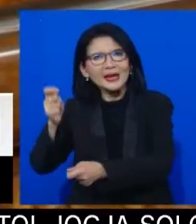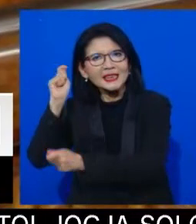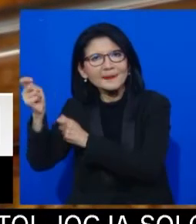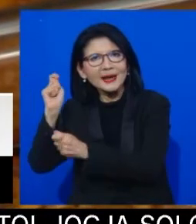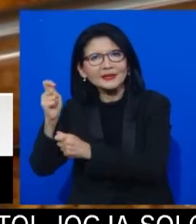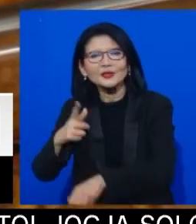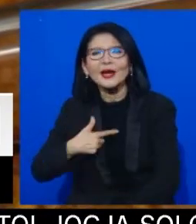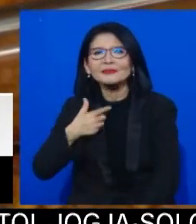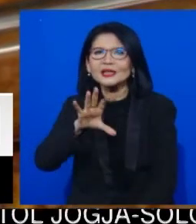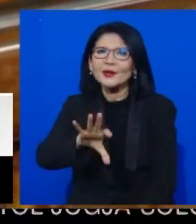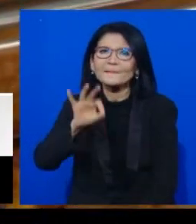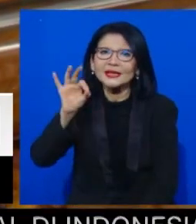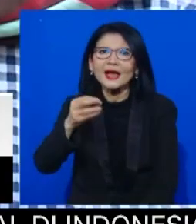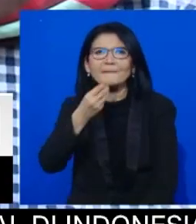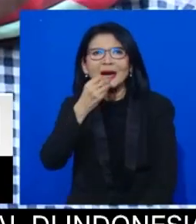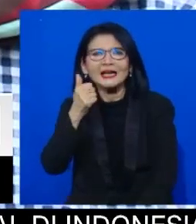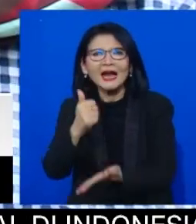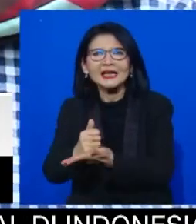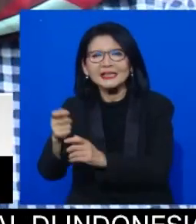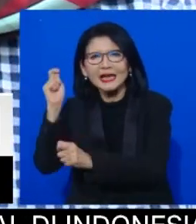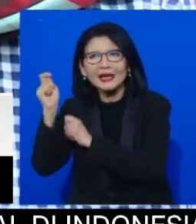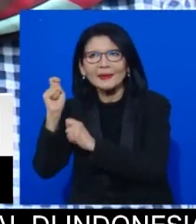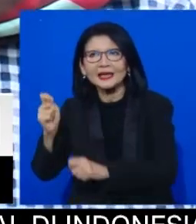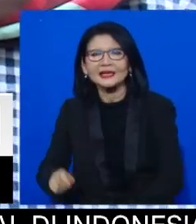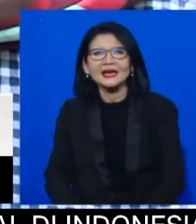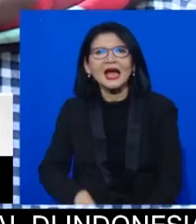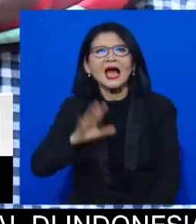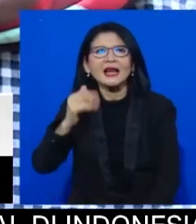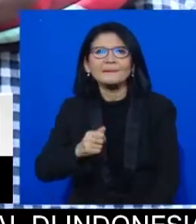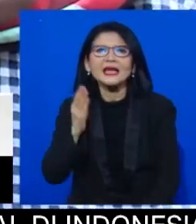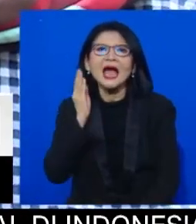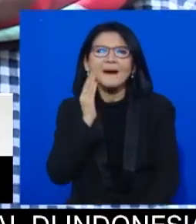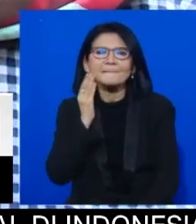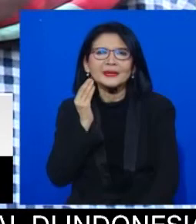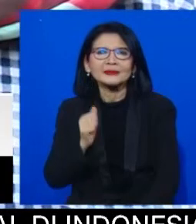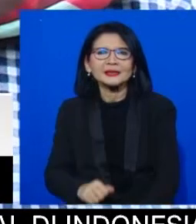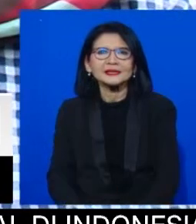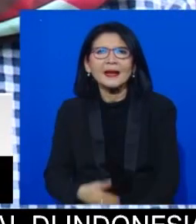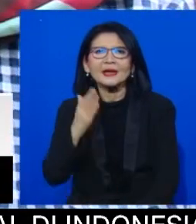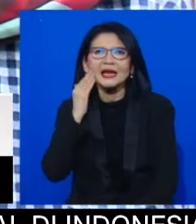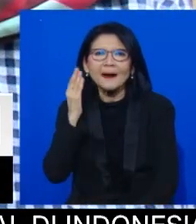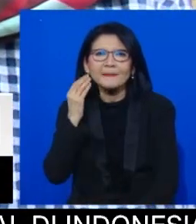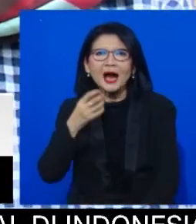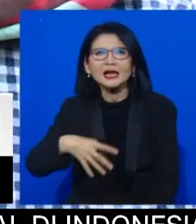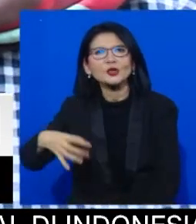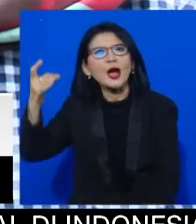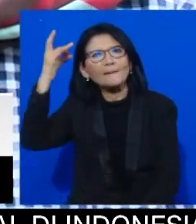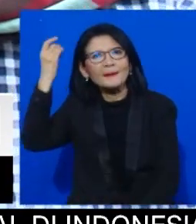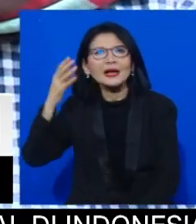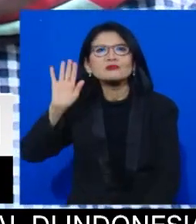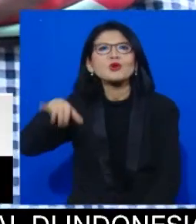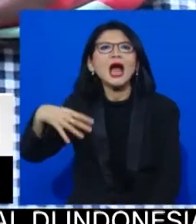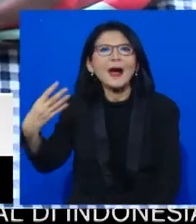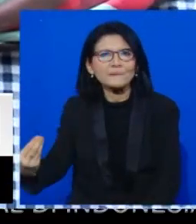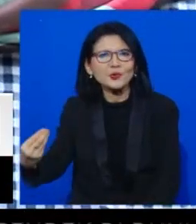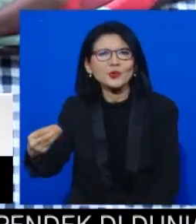menyantap makanan dengan menu-menu khas Lebaran. Ini lebih praktis ya, di mana waktu Lebaran itu kan biasanya pembantu pada pulang, pada mudik.